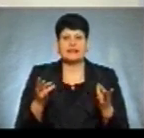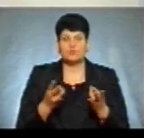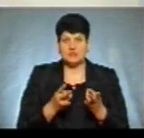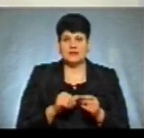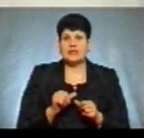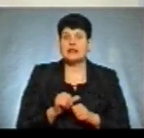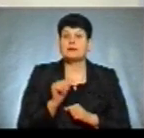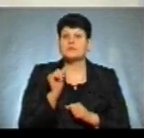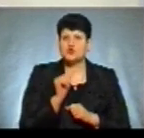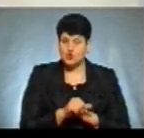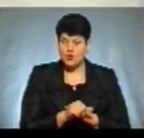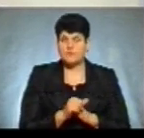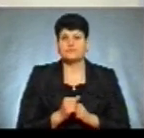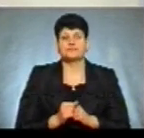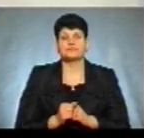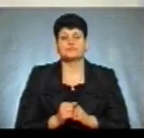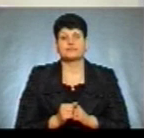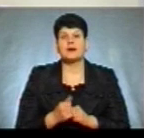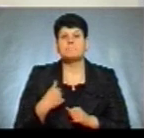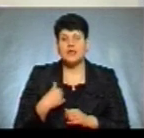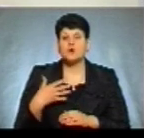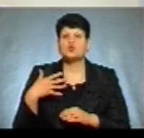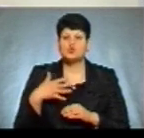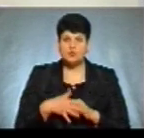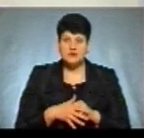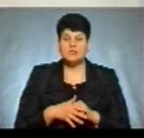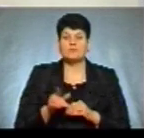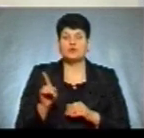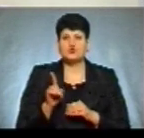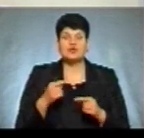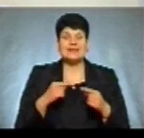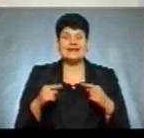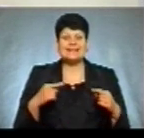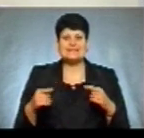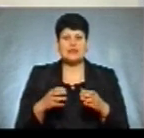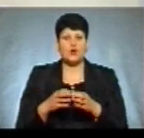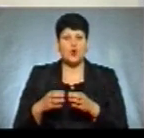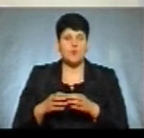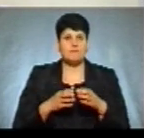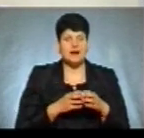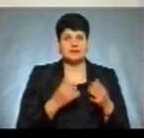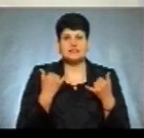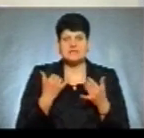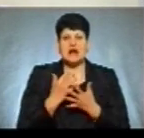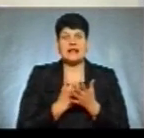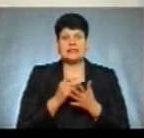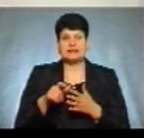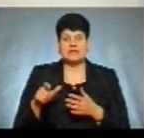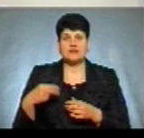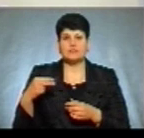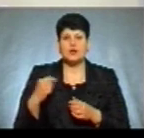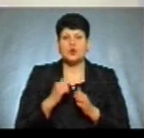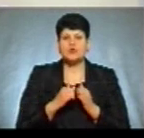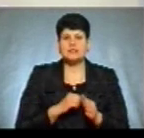цього, ми розуміємо про те, що різні команди зараз кандидатів президента, кожен